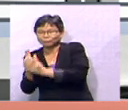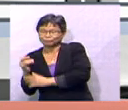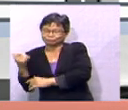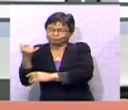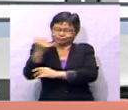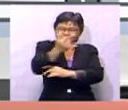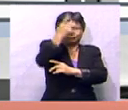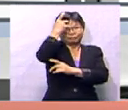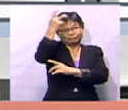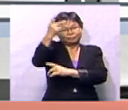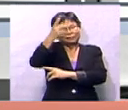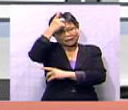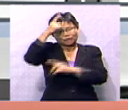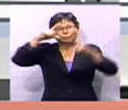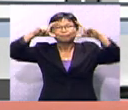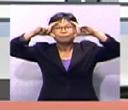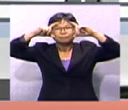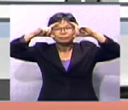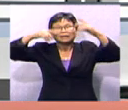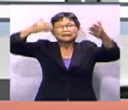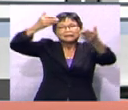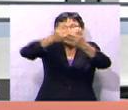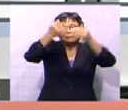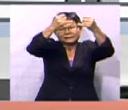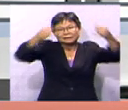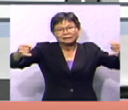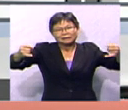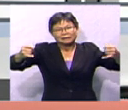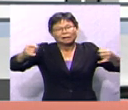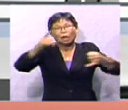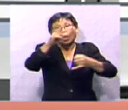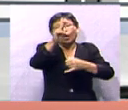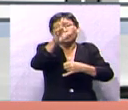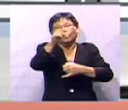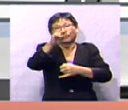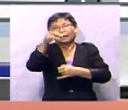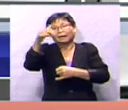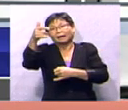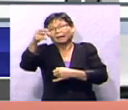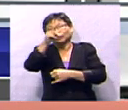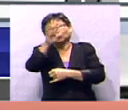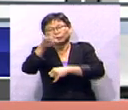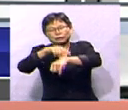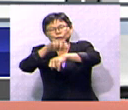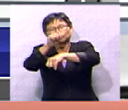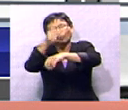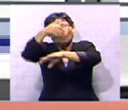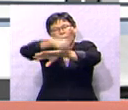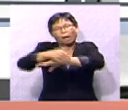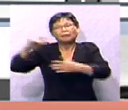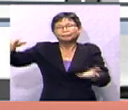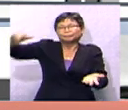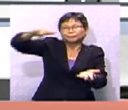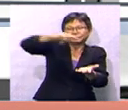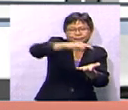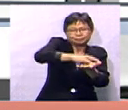berkunjung ke Kelantan. Datuk Seri Dr. Wan Azizah tiba di Istana Mahkota Kubang Kerian, Kota Baru pukul 10 malam sejurus tiba di lapangan